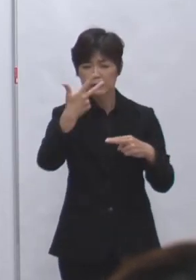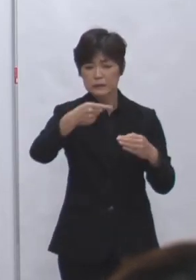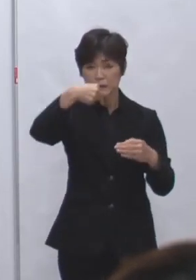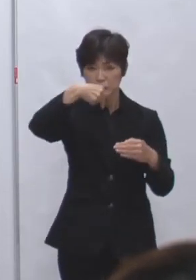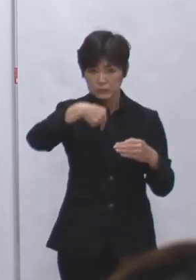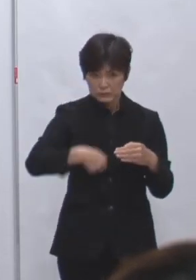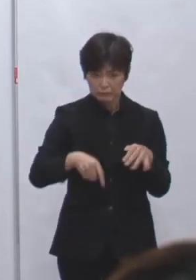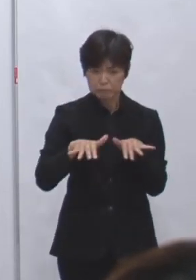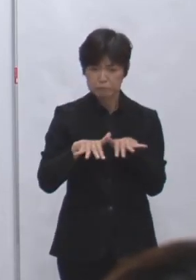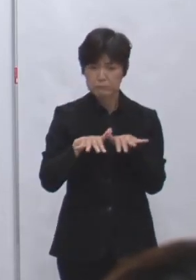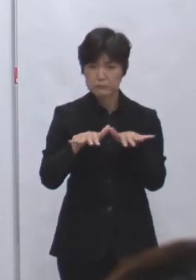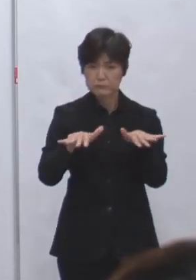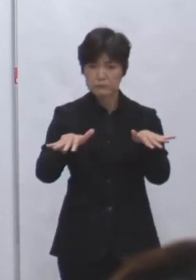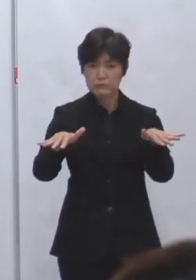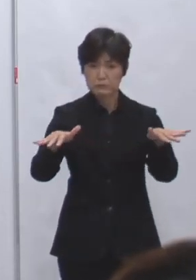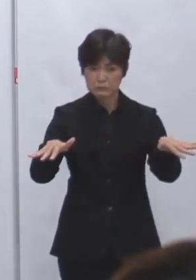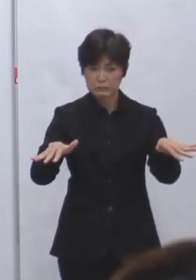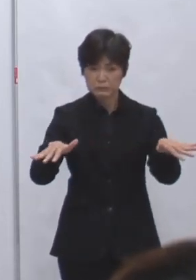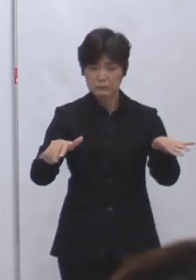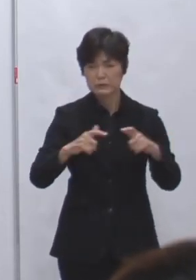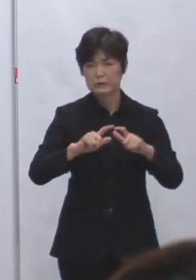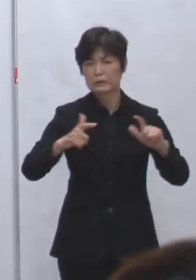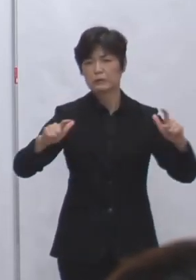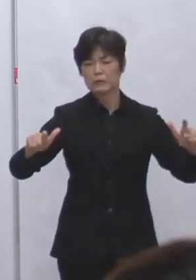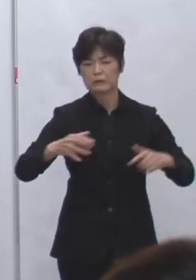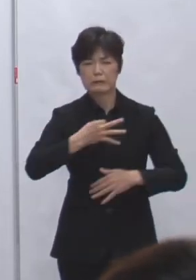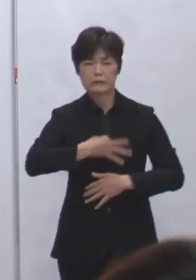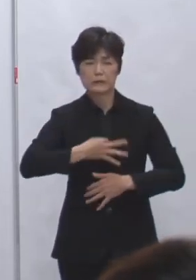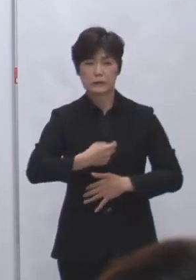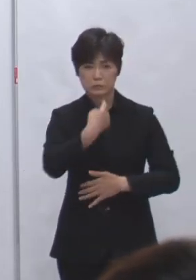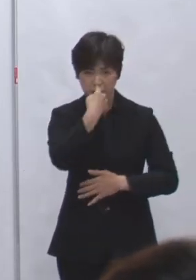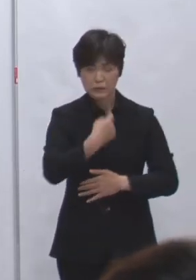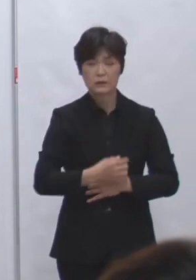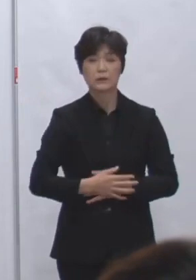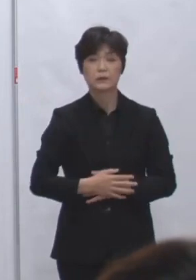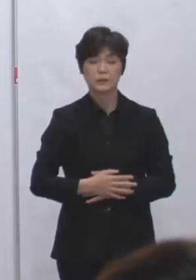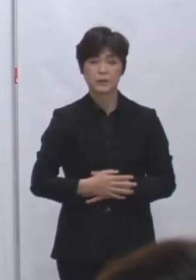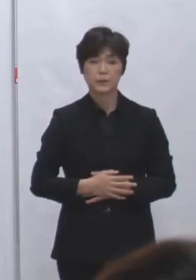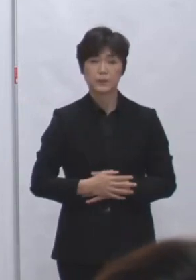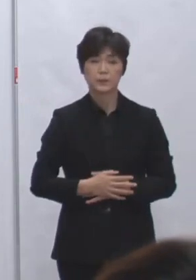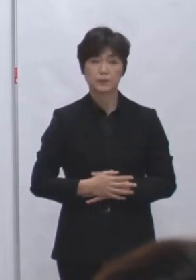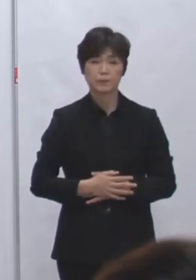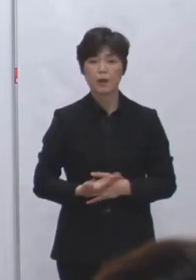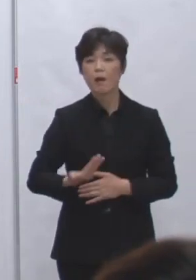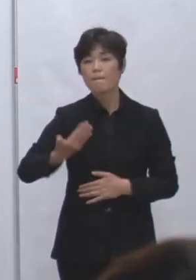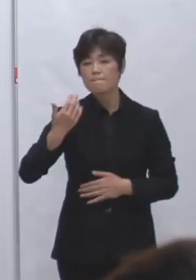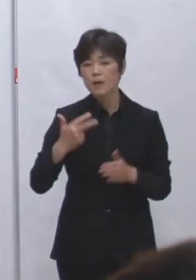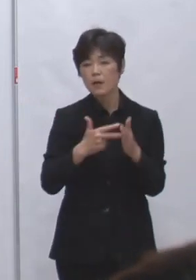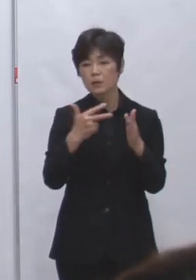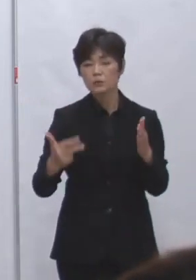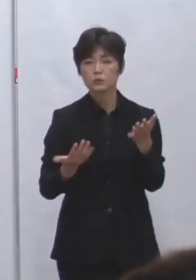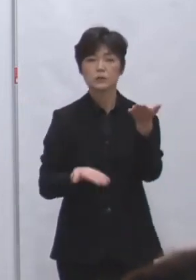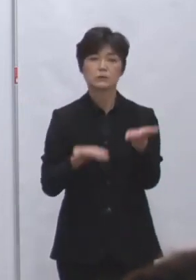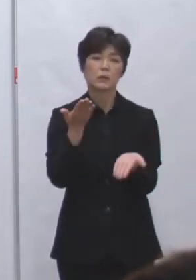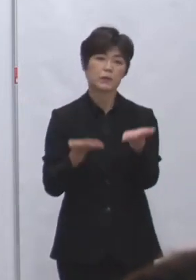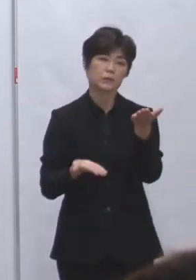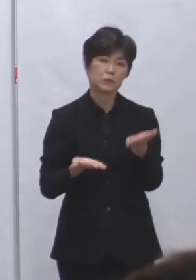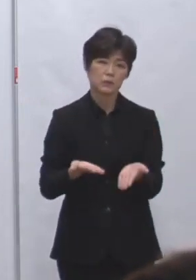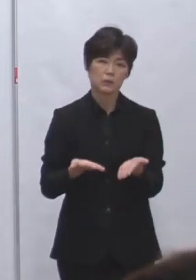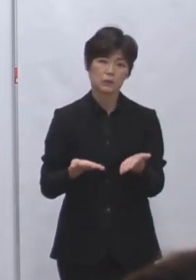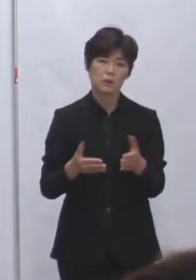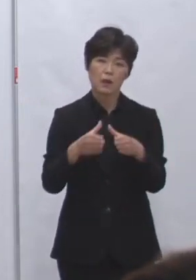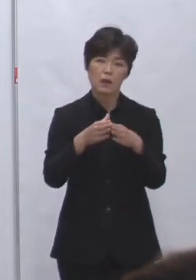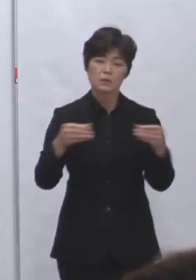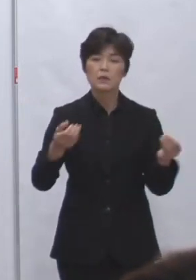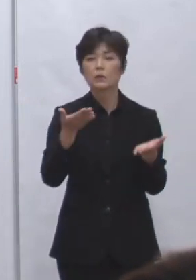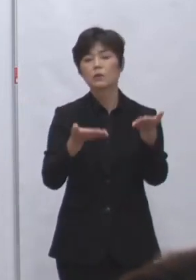変異株の市中感染が急速に広がることを懸念しております。前の週に比べまして、この全国の比